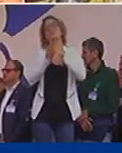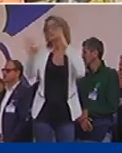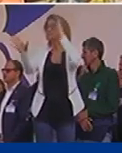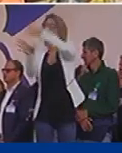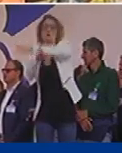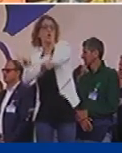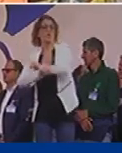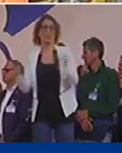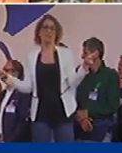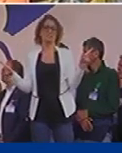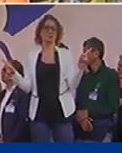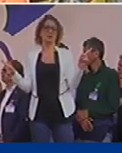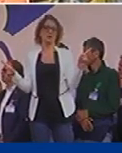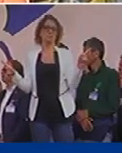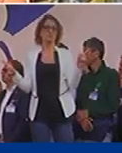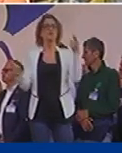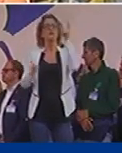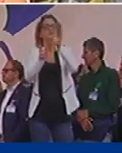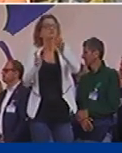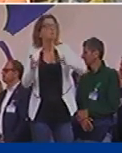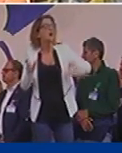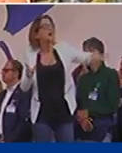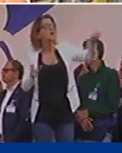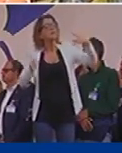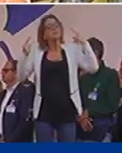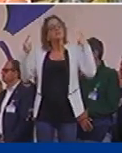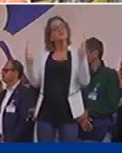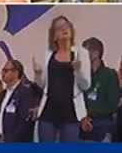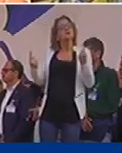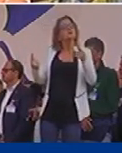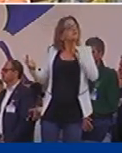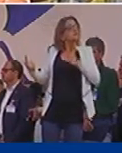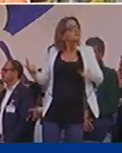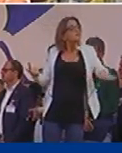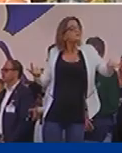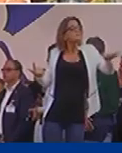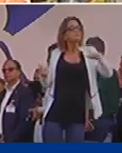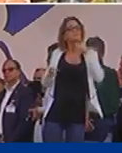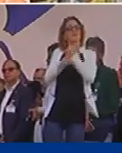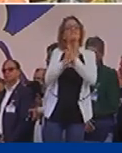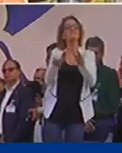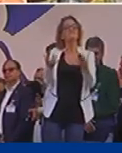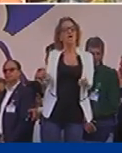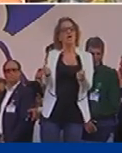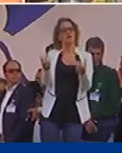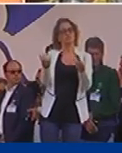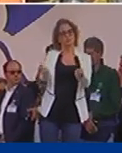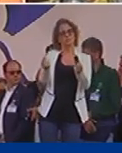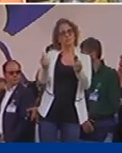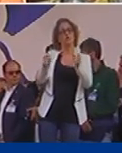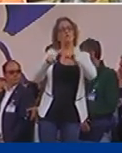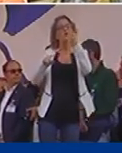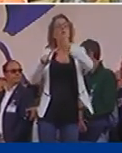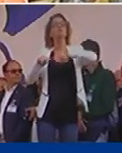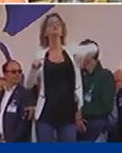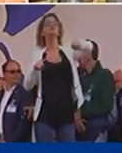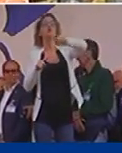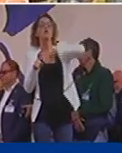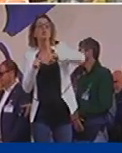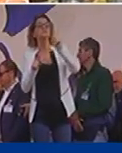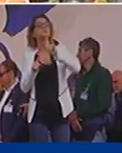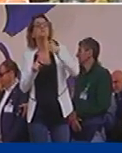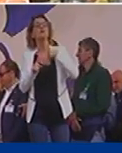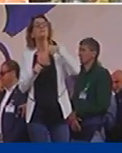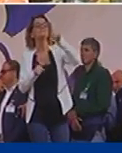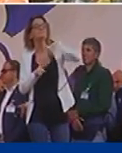ci entrano. La gente aspetta da noi il fatto concreto e poi noi non prendiamo il